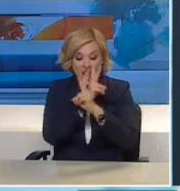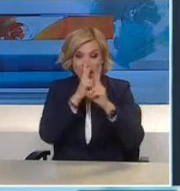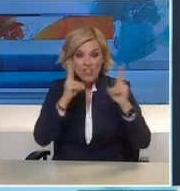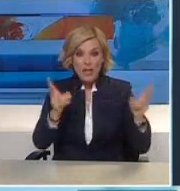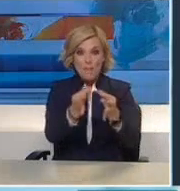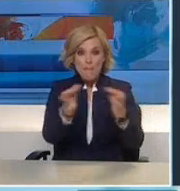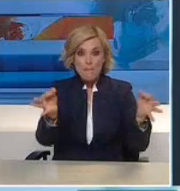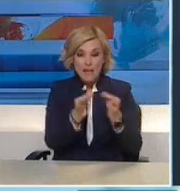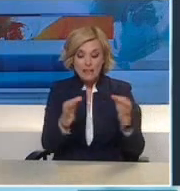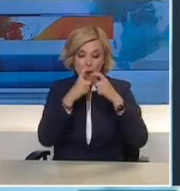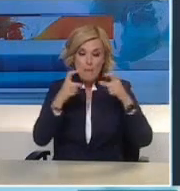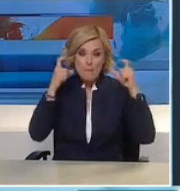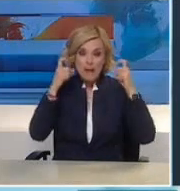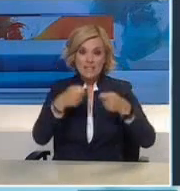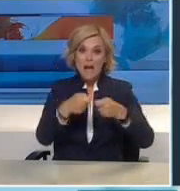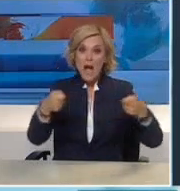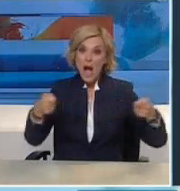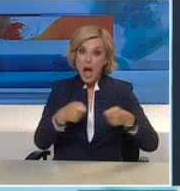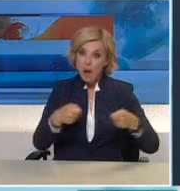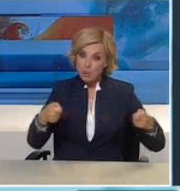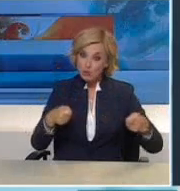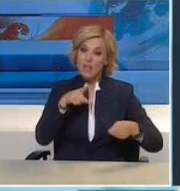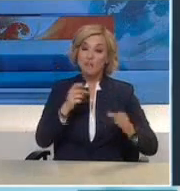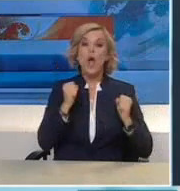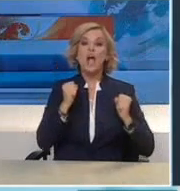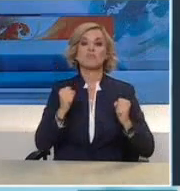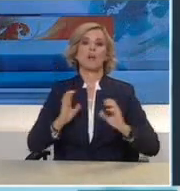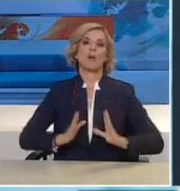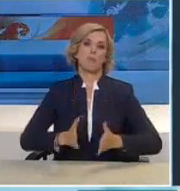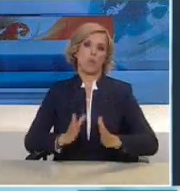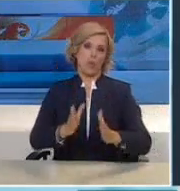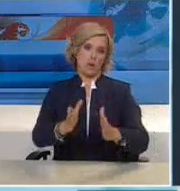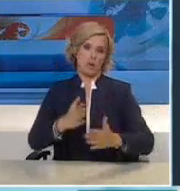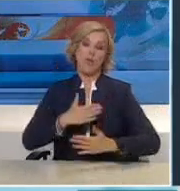στιγμή, ώστε να προχωρήσουμε με ασφάλεια και στην επόμενη φάση. Σας ευχαριστώ. Ευχαριστούμε, κύριε καθηγητά.